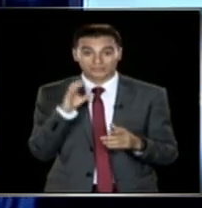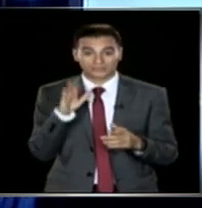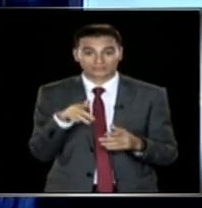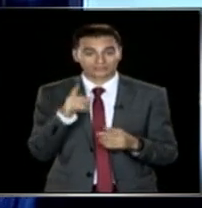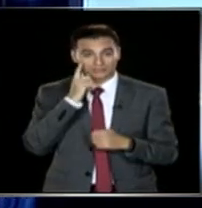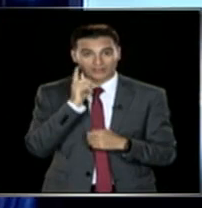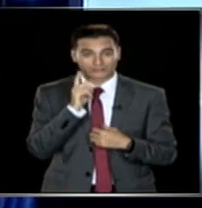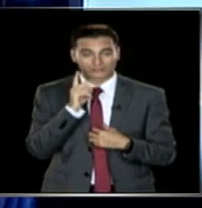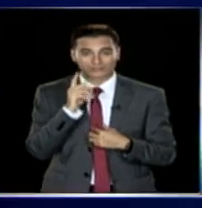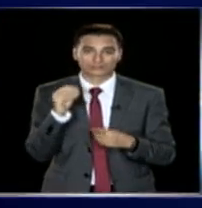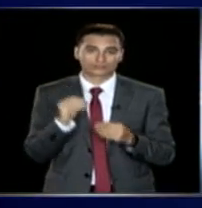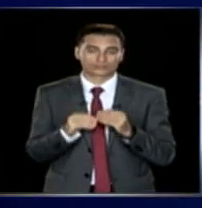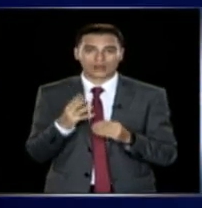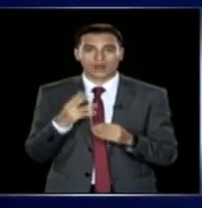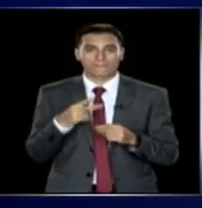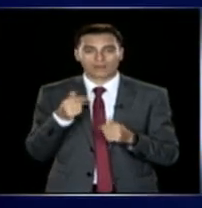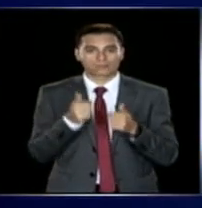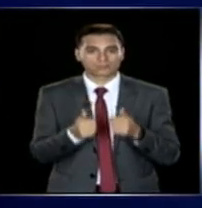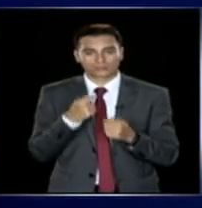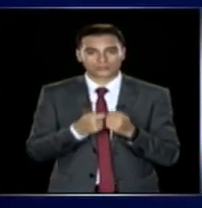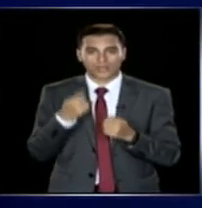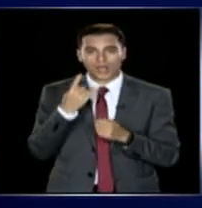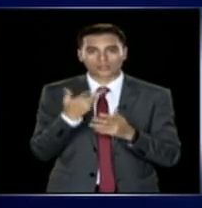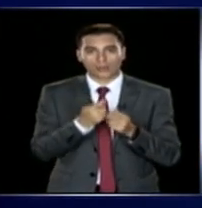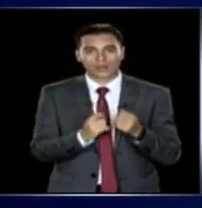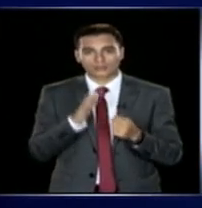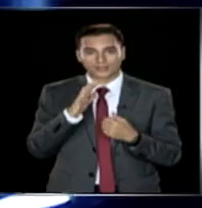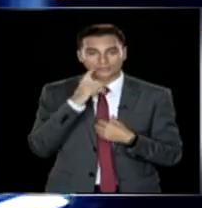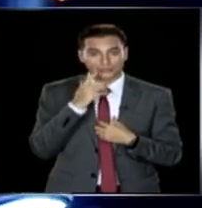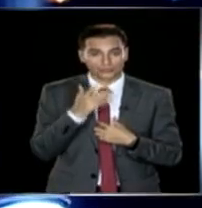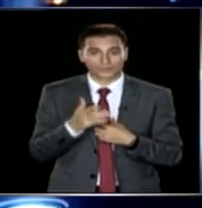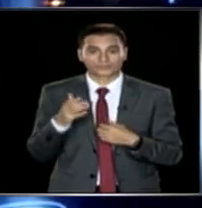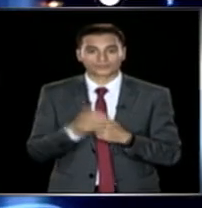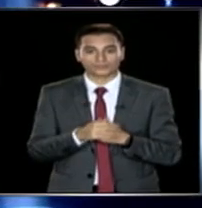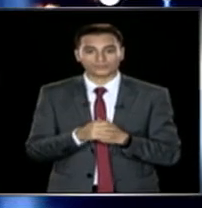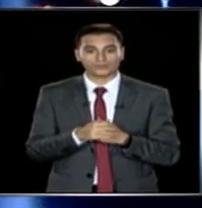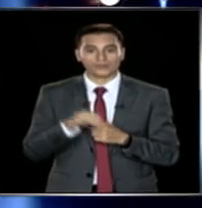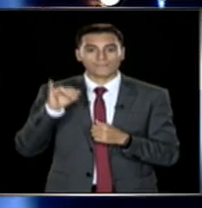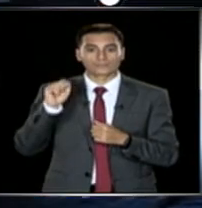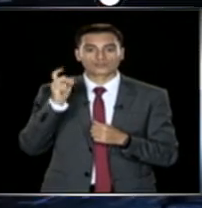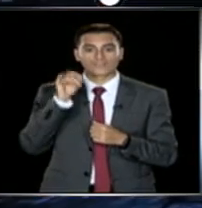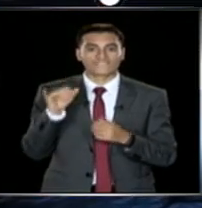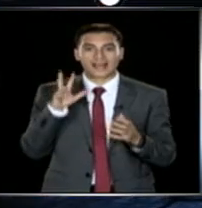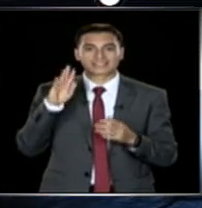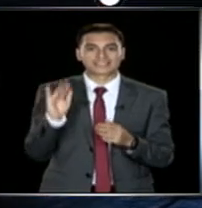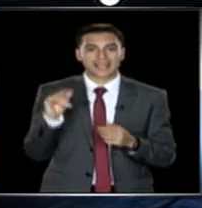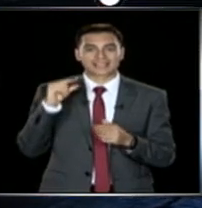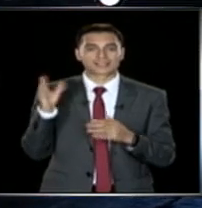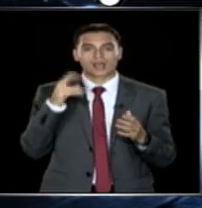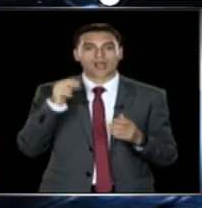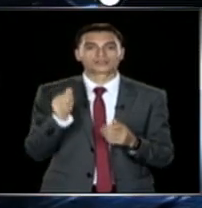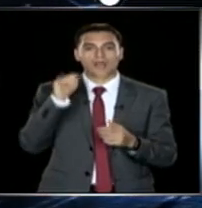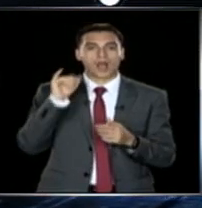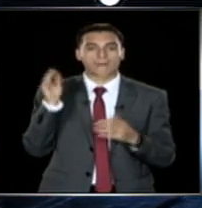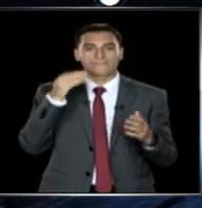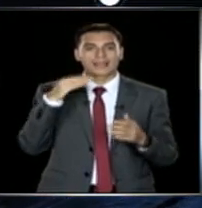إجابة. تمام، أربع اختيارات بزايد عشرة أو ناقص خمسة: مصطفى السيد، عصام حجي، علي